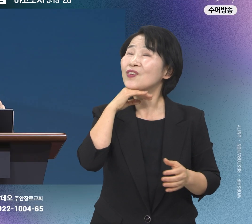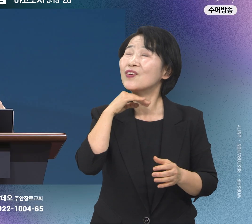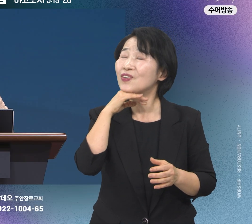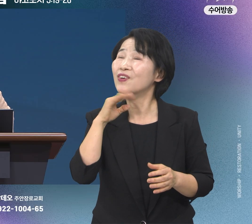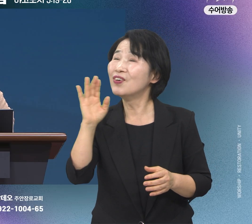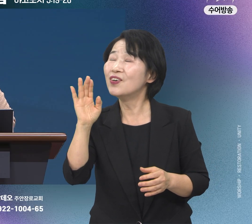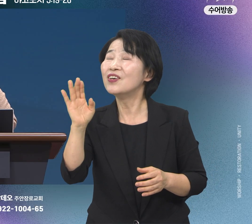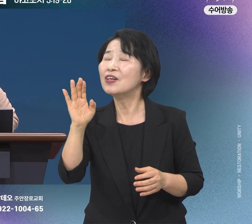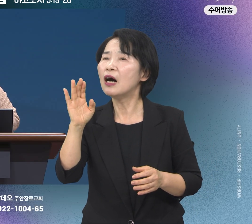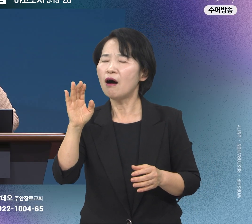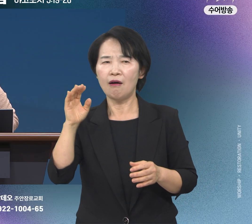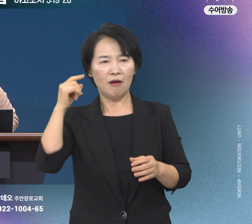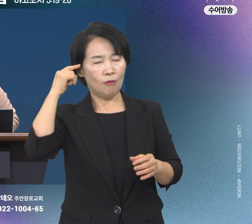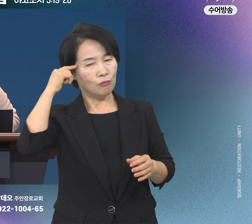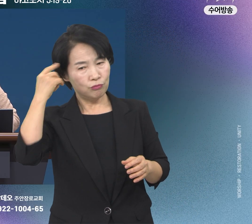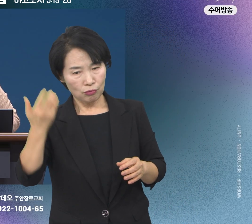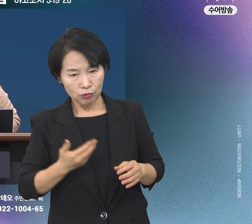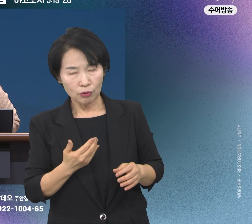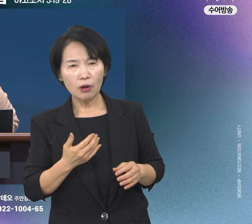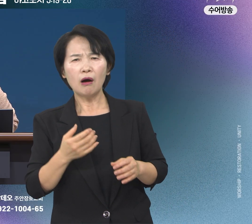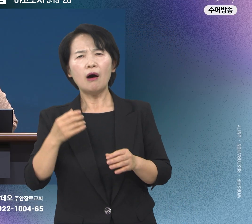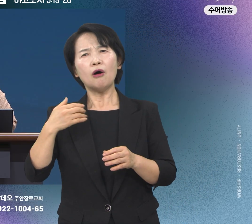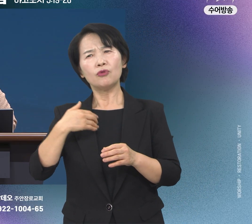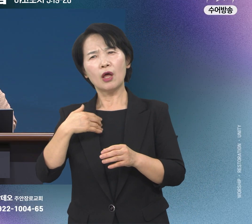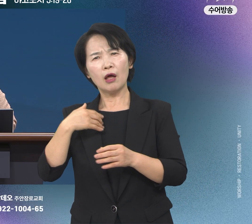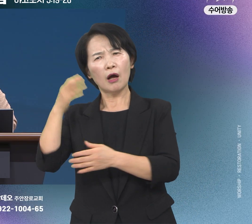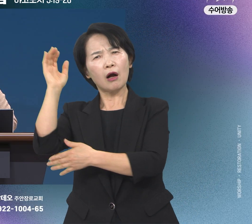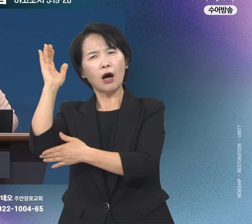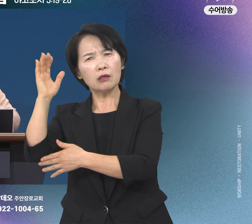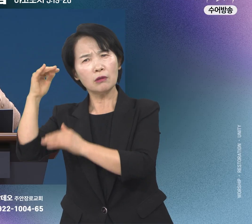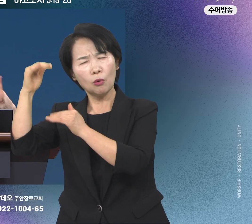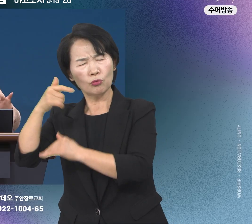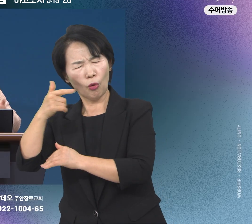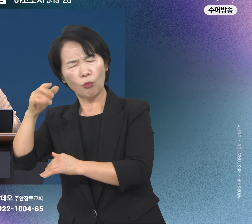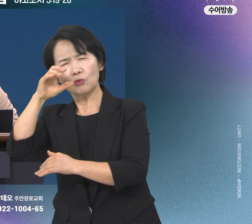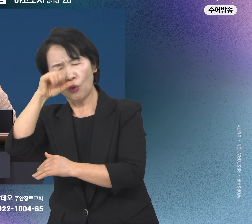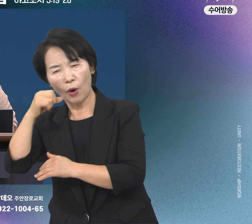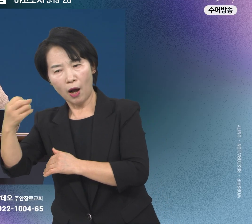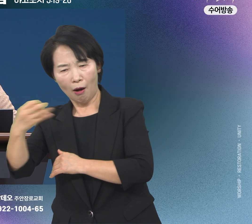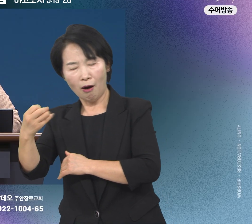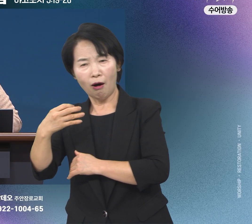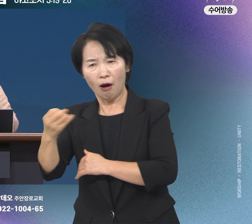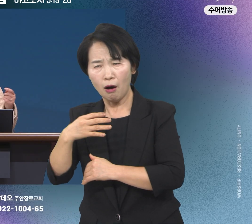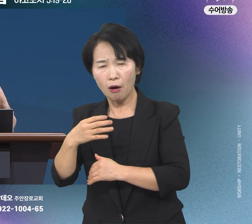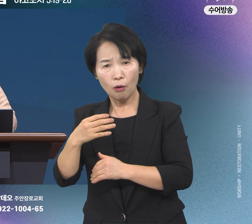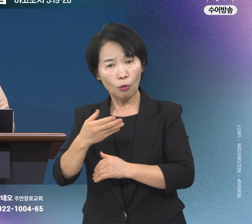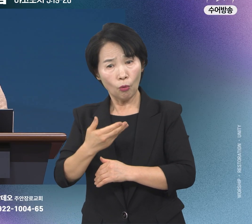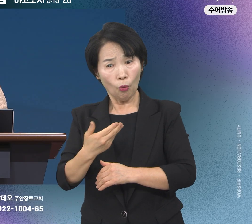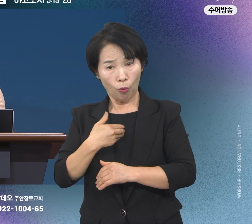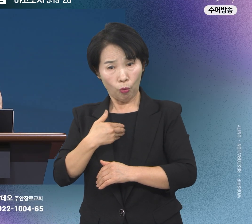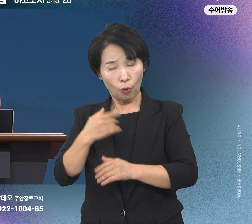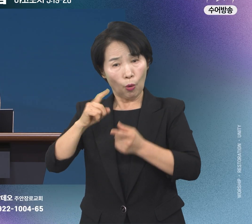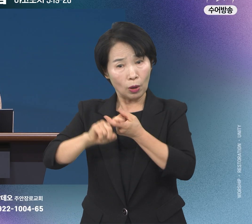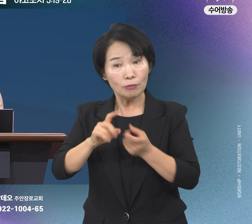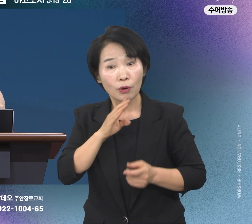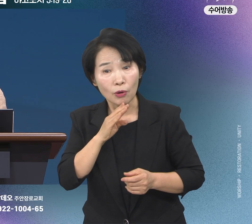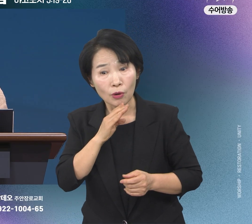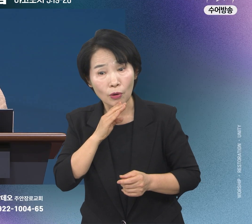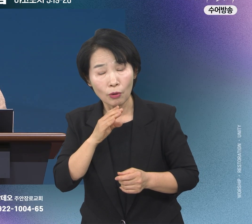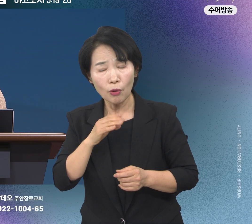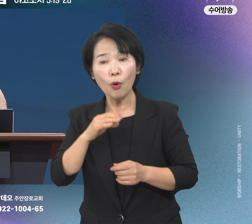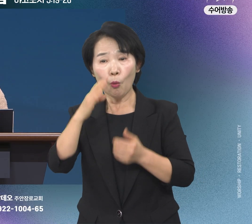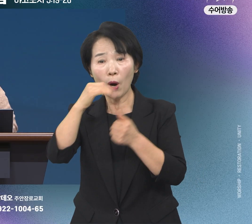야, 내가 지금 요즘에 시청에서 이런 인문학 강의 듣고 있는데 너 요즘 그런 거 관심 있지 않았냐? 나 요즘 그런 거 있는데 한번